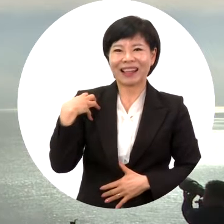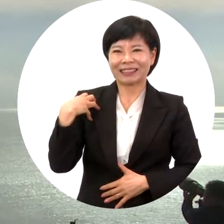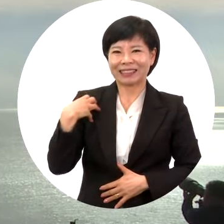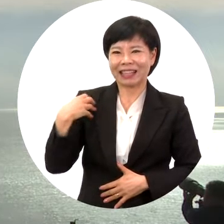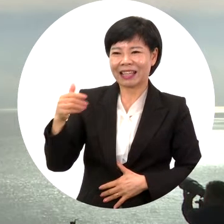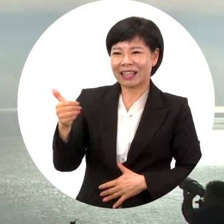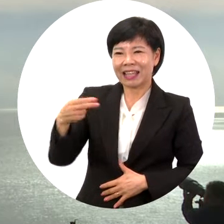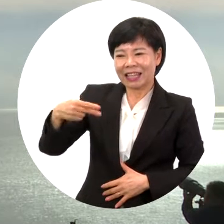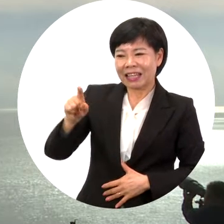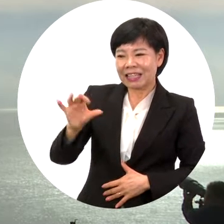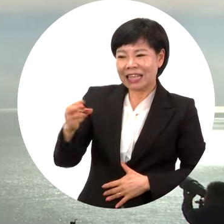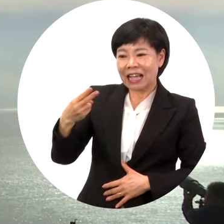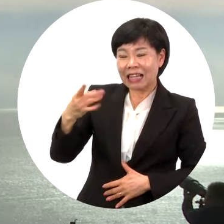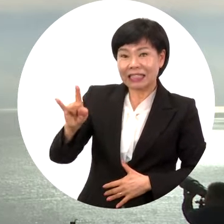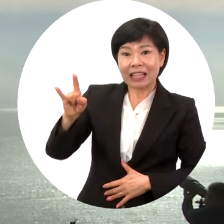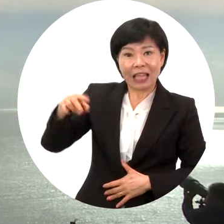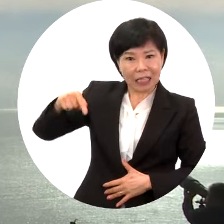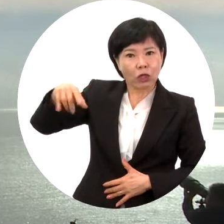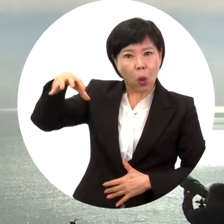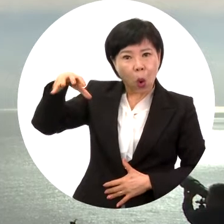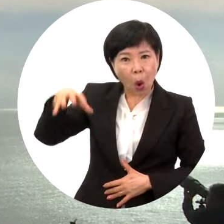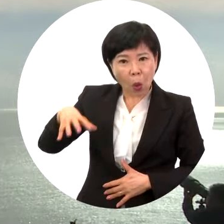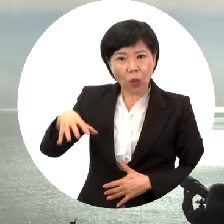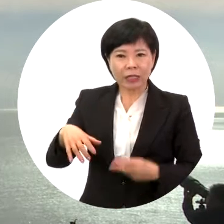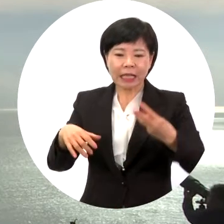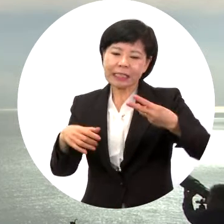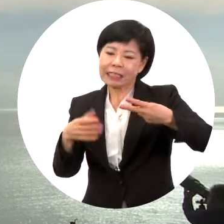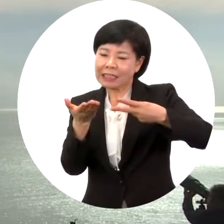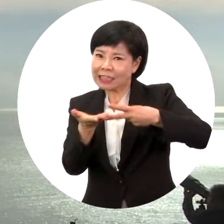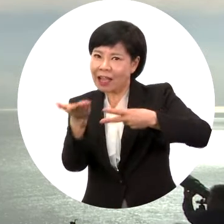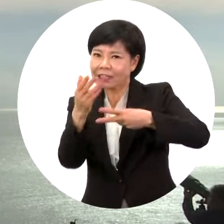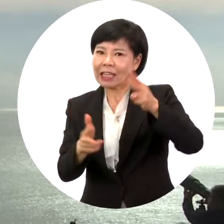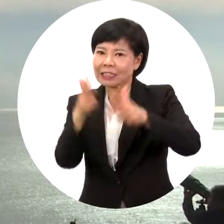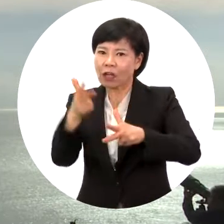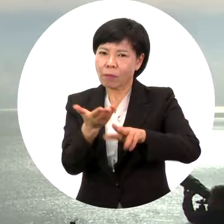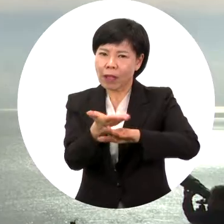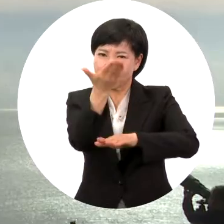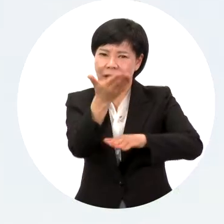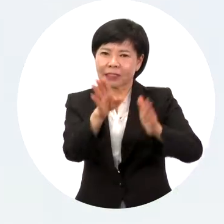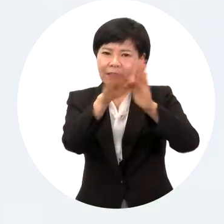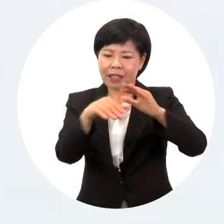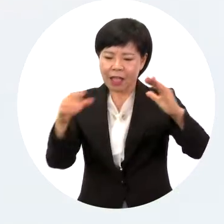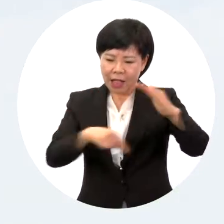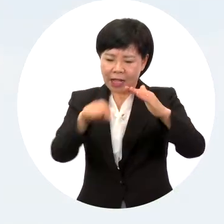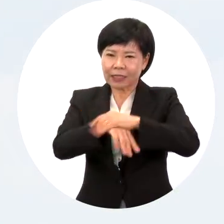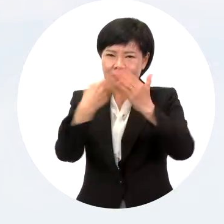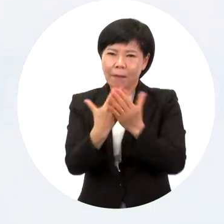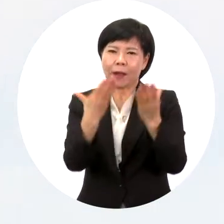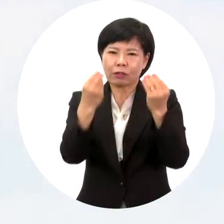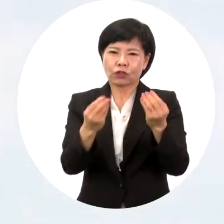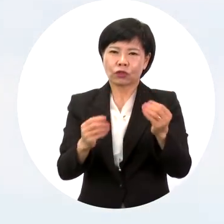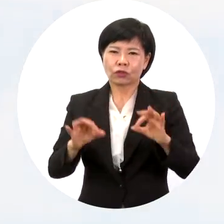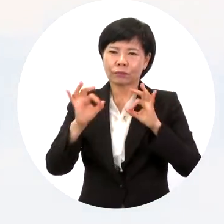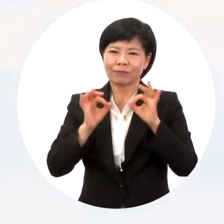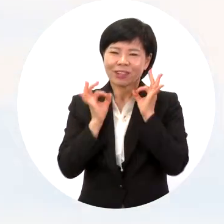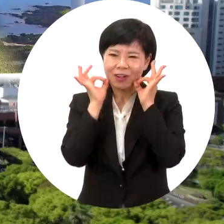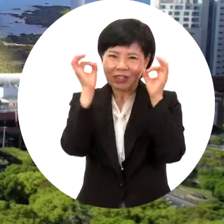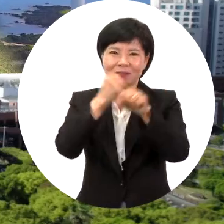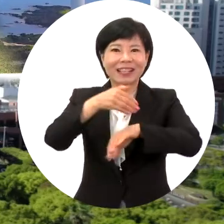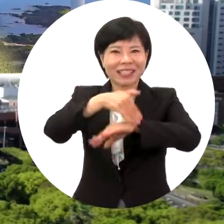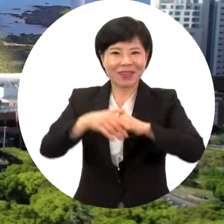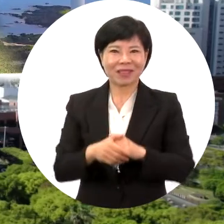상대리 소재, 컨택의 민간 우주지상국 2단계 사업도 상반기 내 마무리할 수 있게 행정력을 집중할